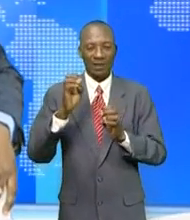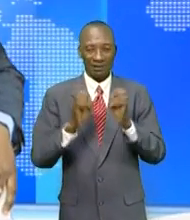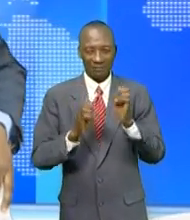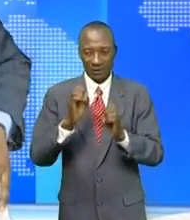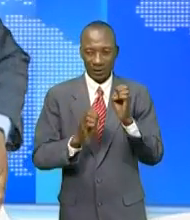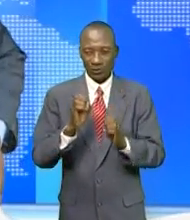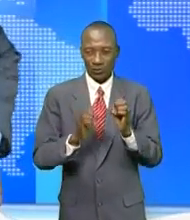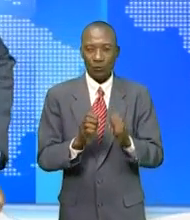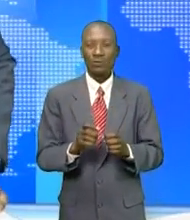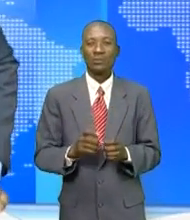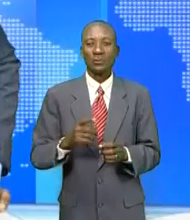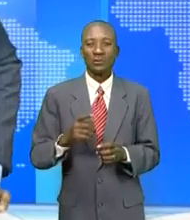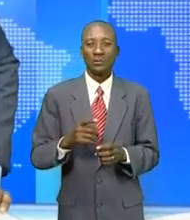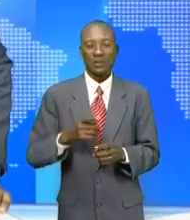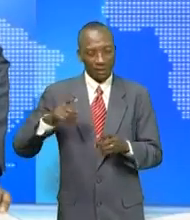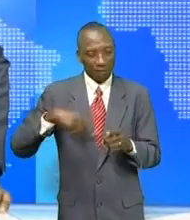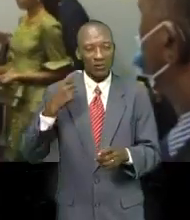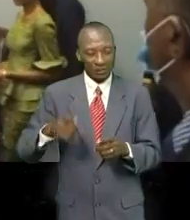chaque semaine. Séverine Pascal Katanda.